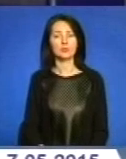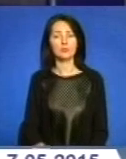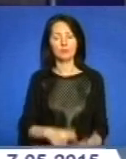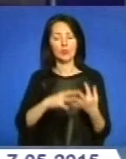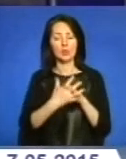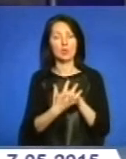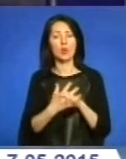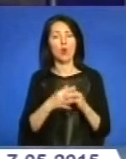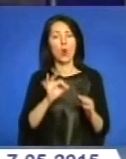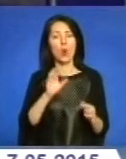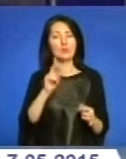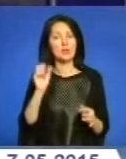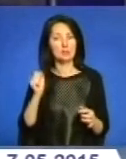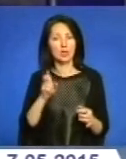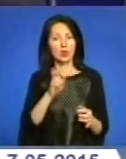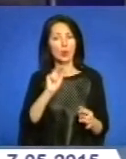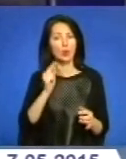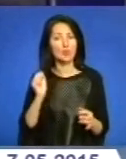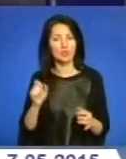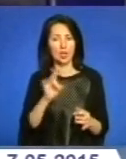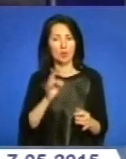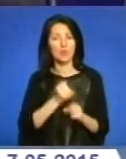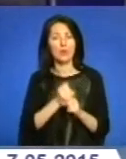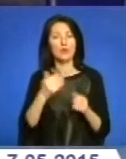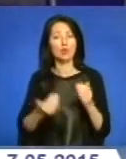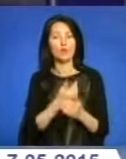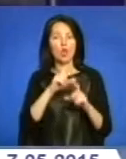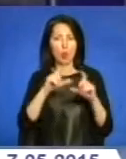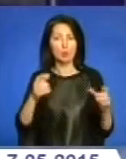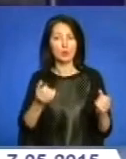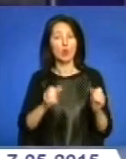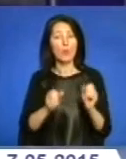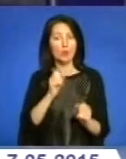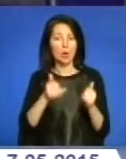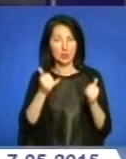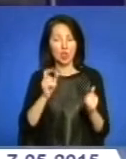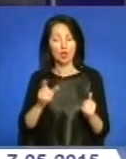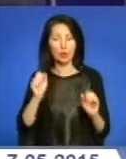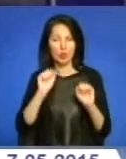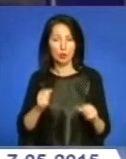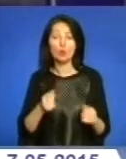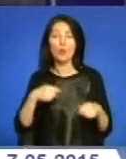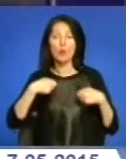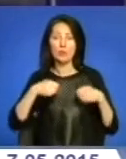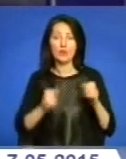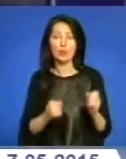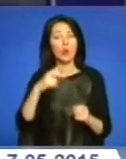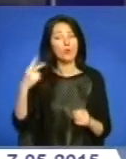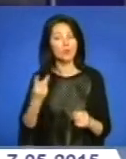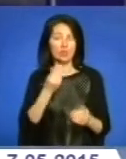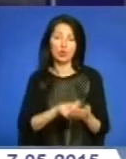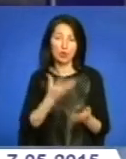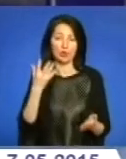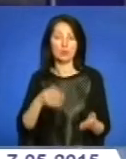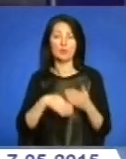У селі Осіці Бучицького району запрацював новий пункт прийому молока. Відтепер люди можуть продавати його вдвічі дорожче, ніж раніше. Посприяли